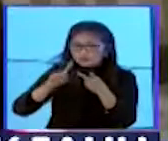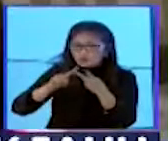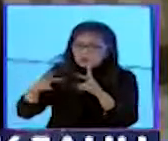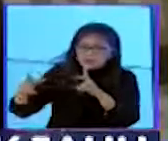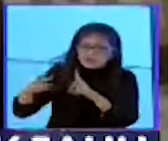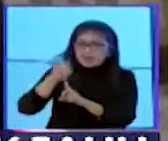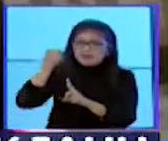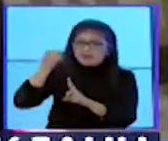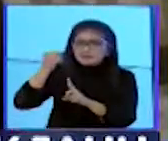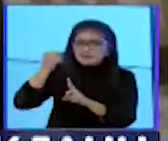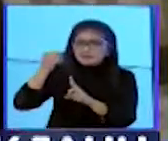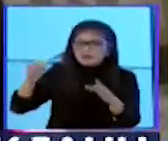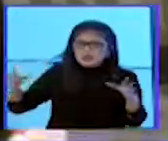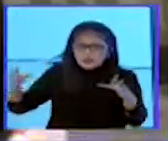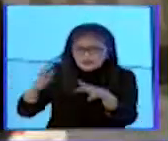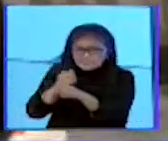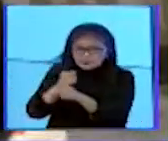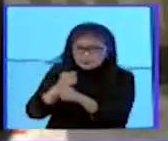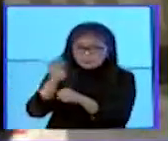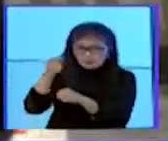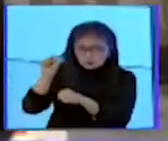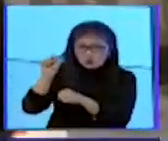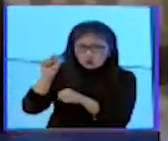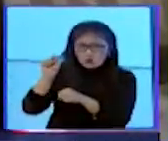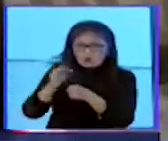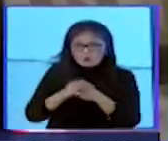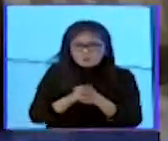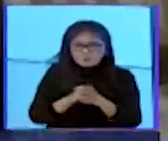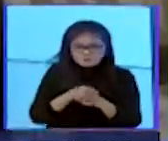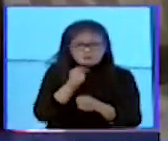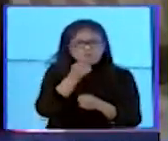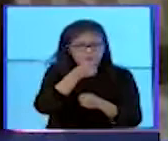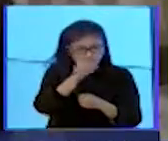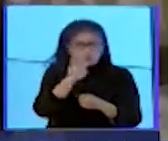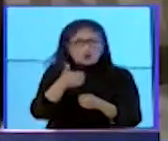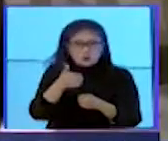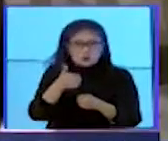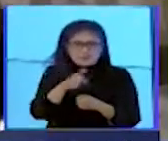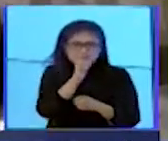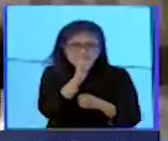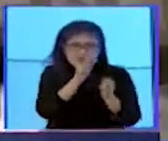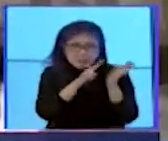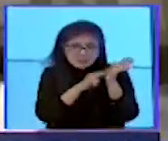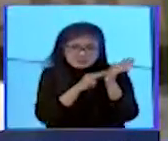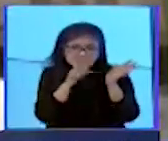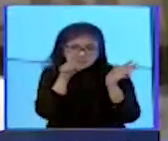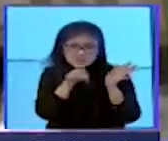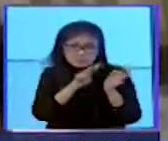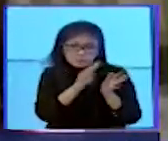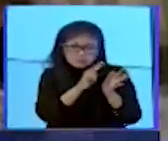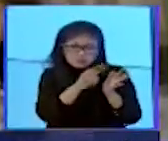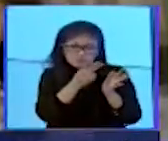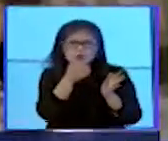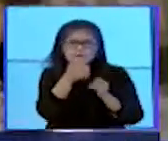standar kenaikan kelas nya pun berbeda nanti akhirnya Indonesia Betul Mas jadi penilaiannya sekarang sangat fleksibel kualitatif